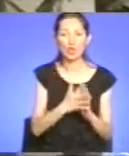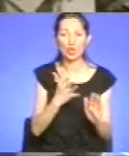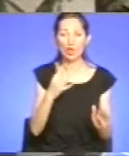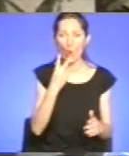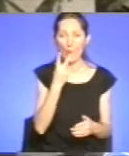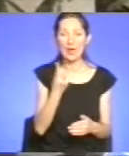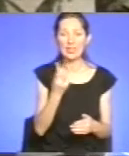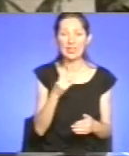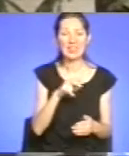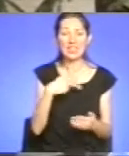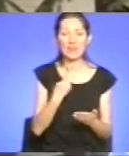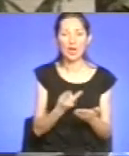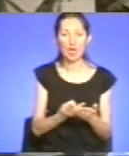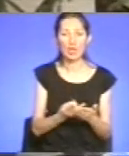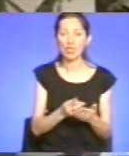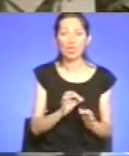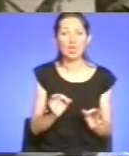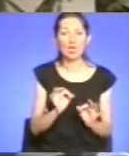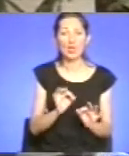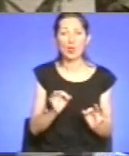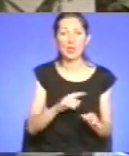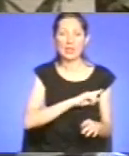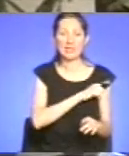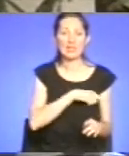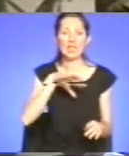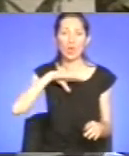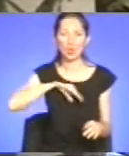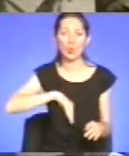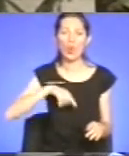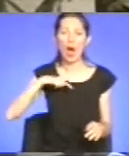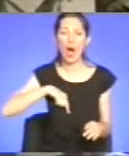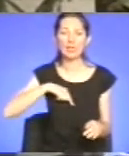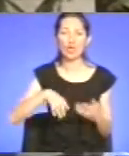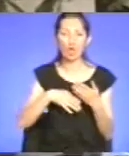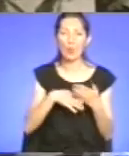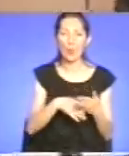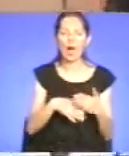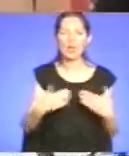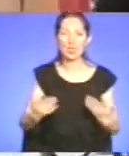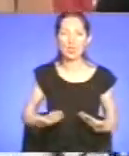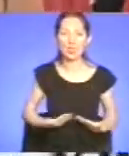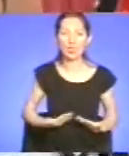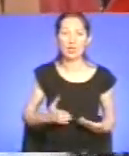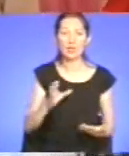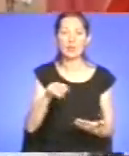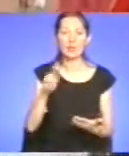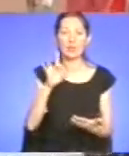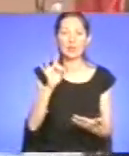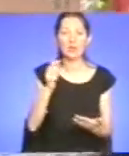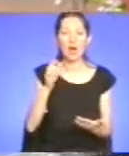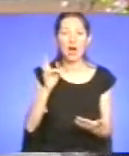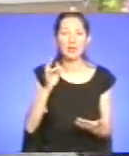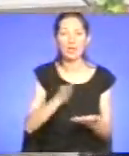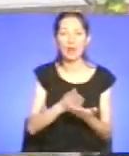бачите, що незважаючи ні на що, от сила духу і характеру їй допомагає жити. Світлана Драган є прикладом і